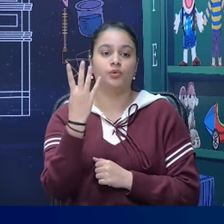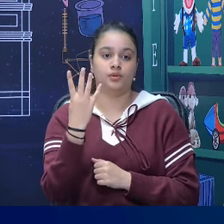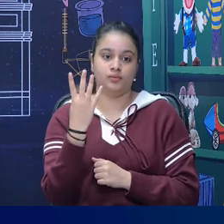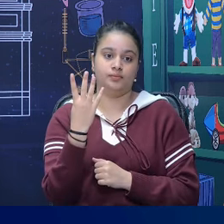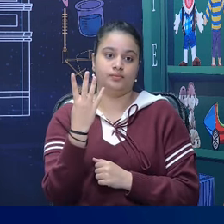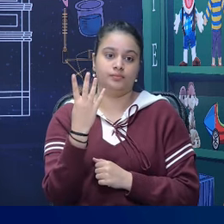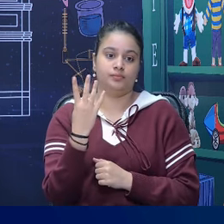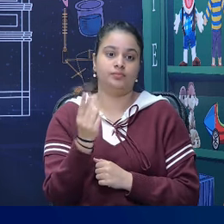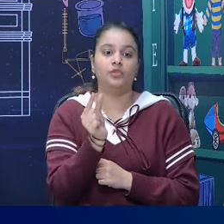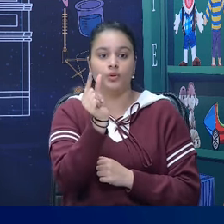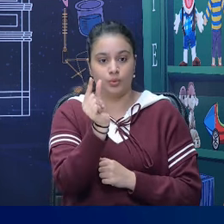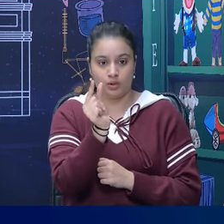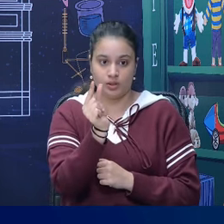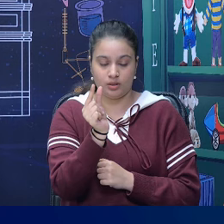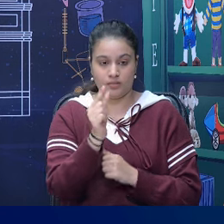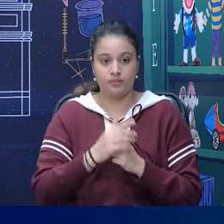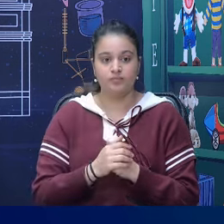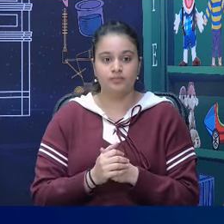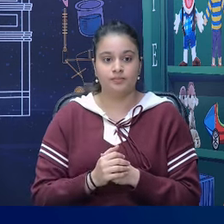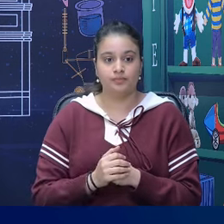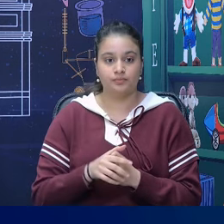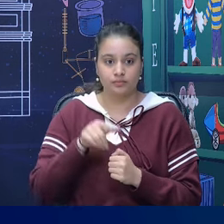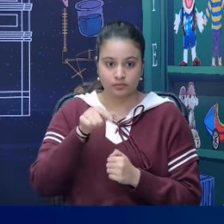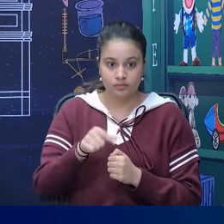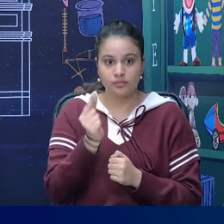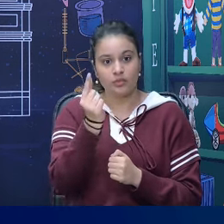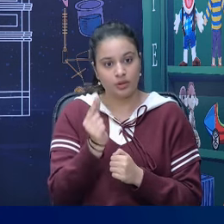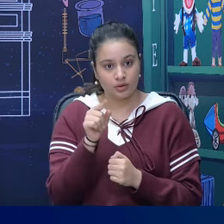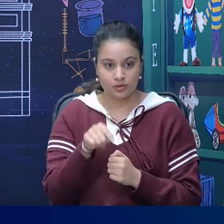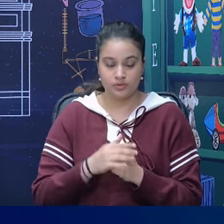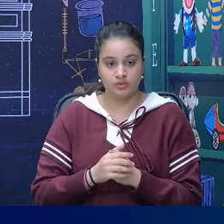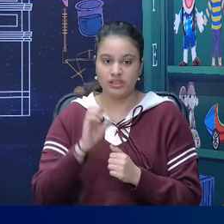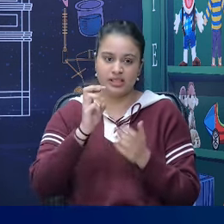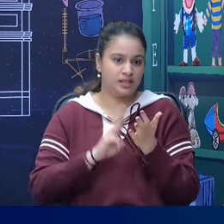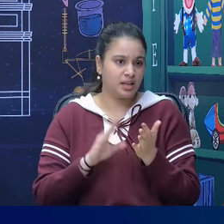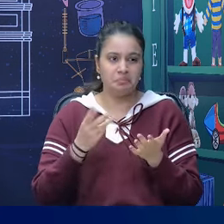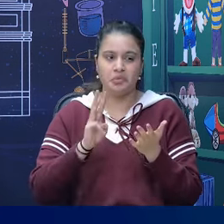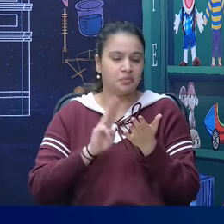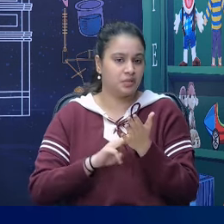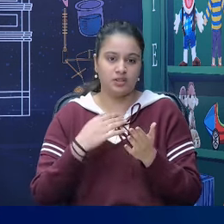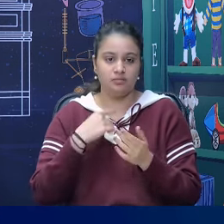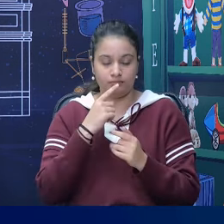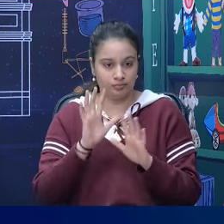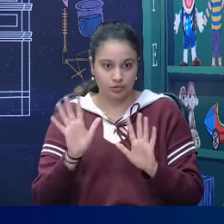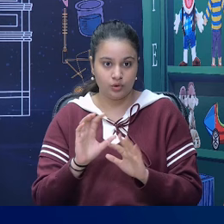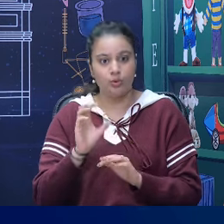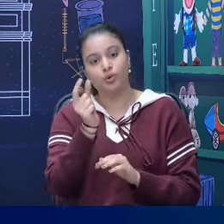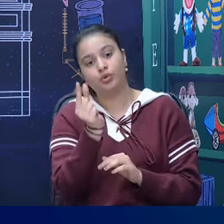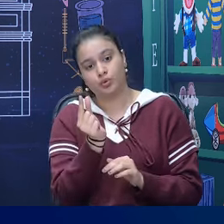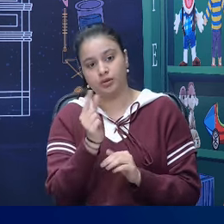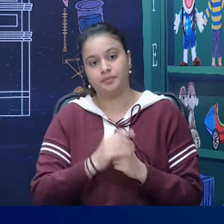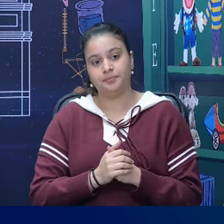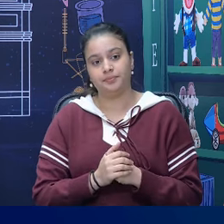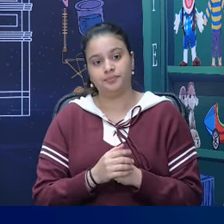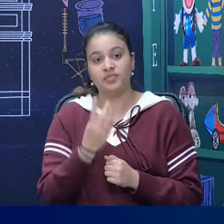4 यूनिट स्क्वायर क्योंकि इसकी यूनिट यूनिट में ले रहे हैं अभी हम सेंटीमीटर मीटर्स में बात नहीं कर रहे हैं तीन का जब